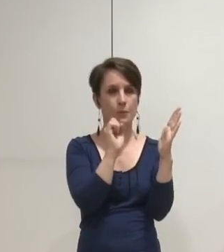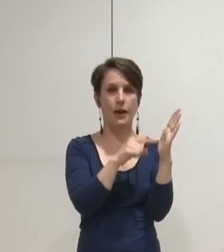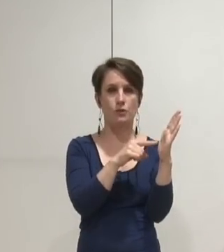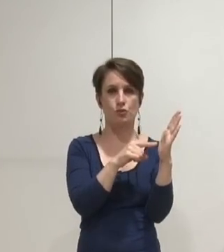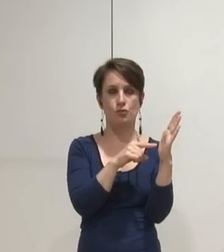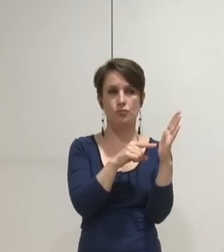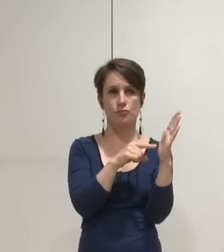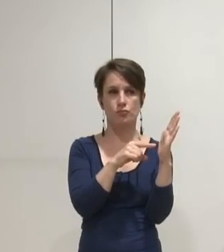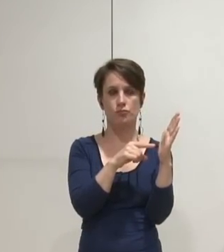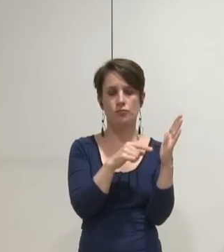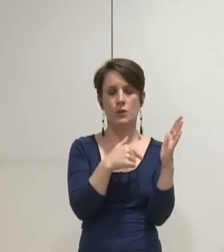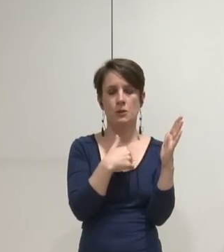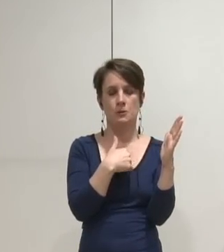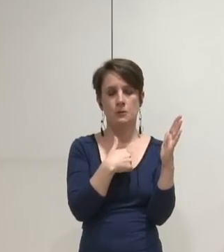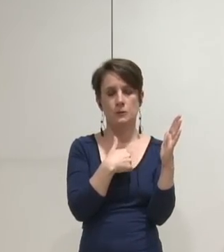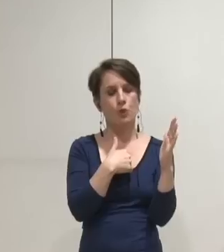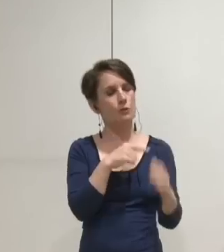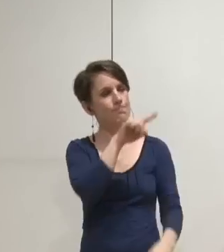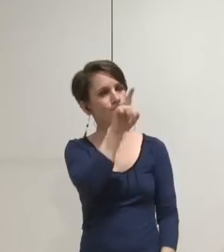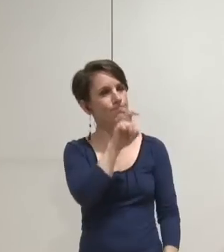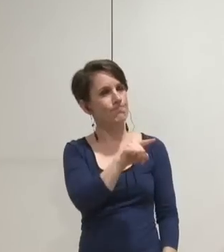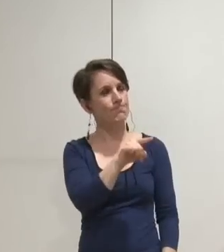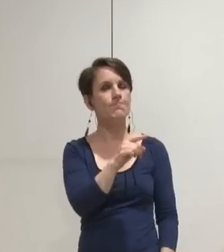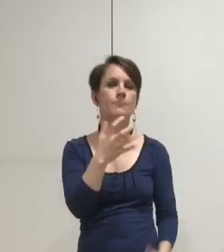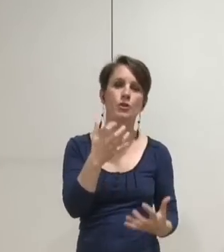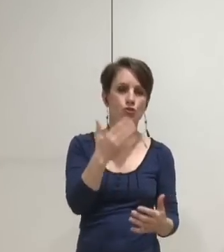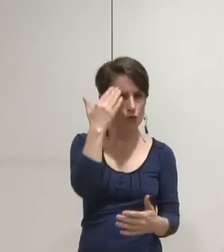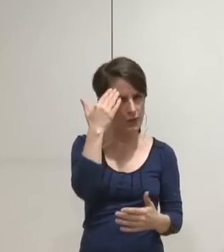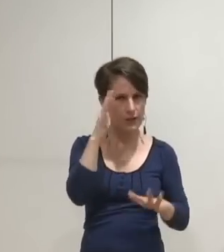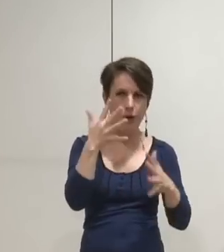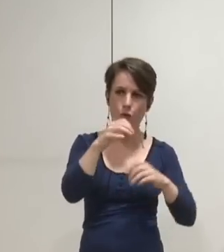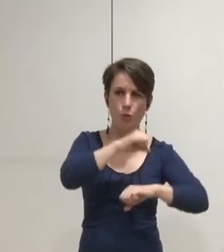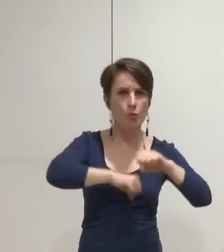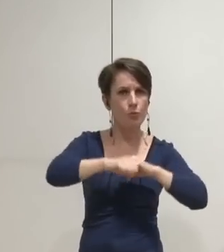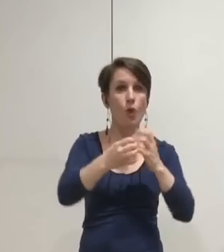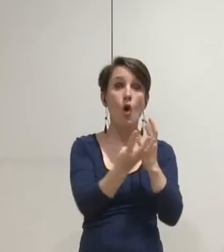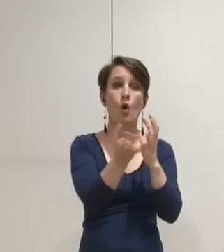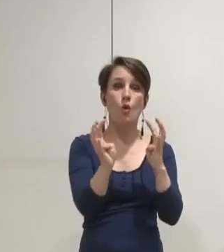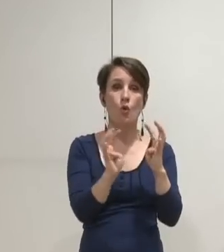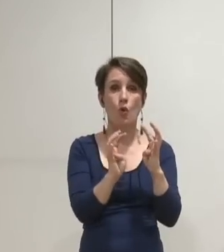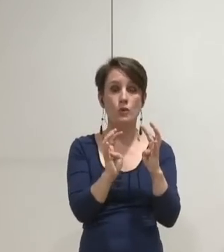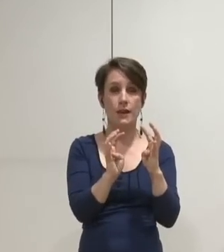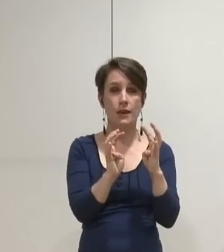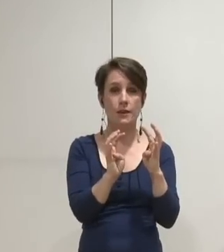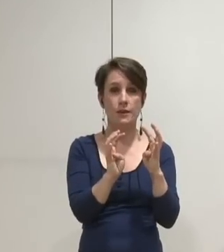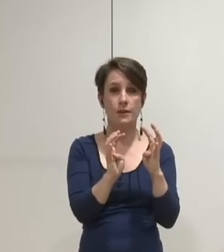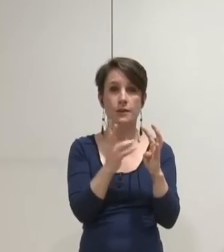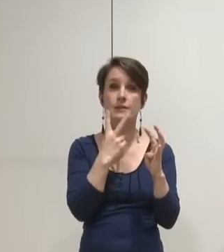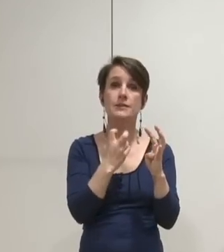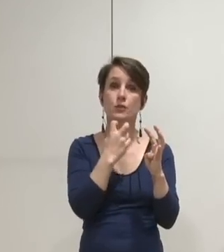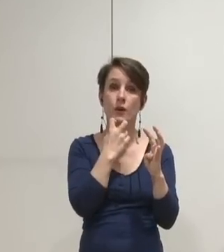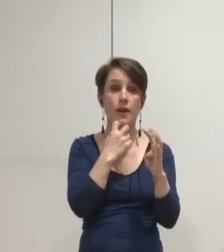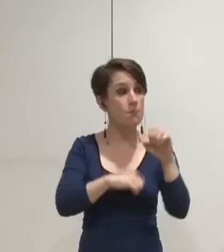souhaiterait savoir ce qu'il en est de la mise en place des conseils citoyens en effet on est à